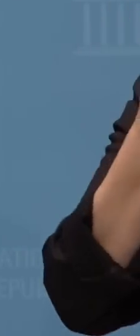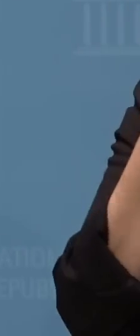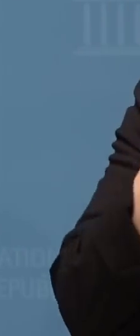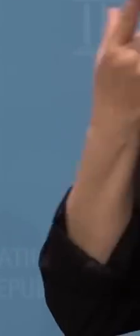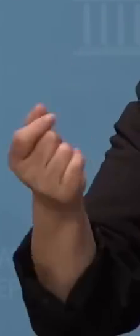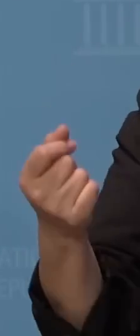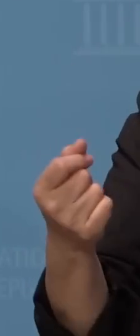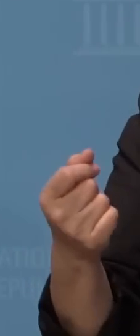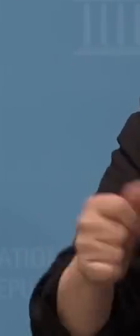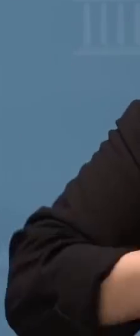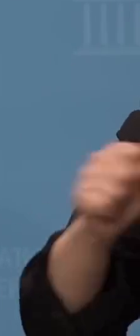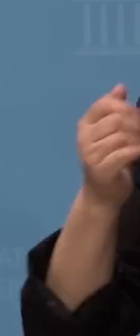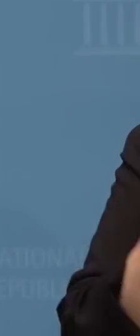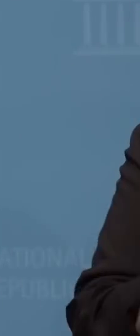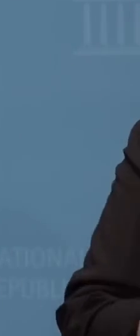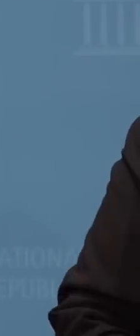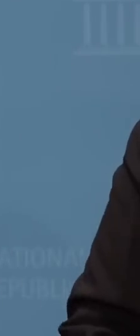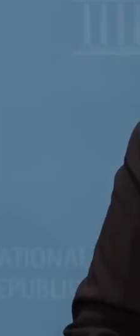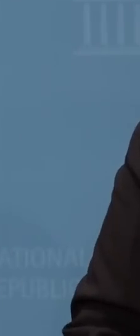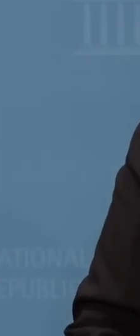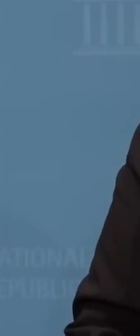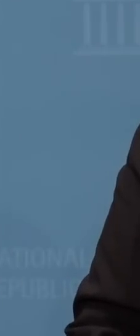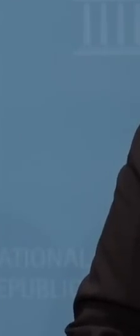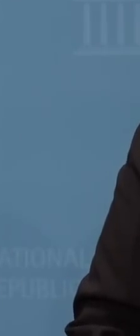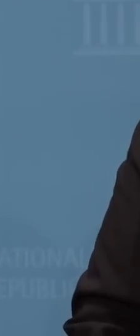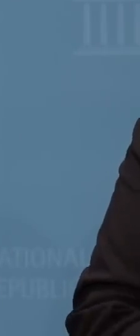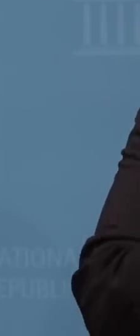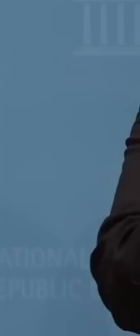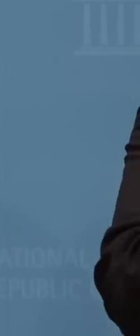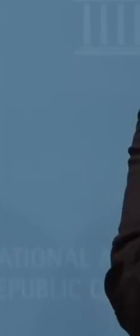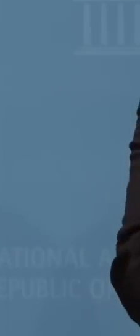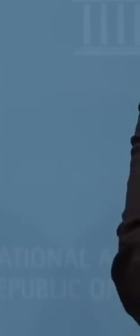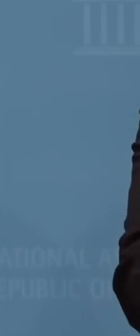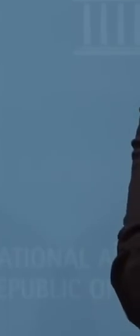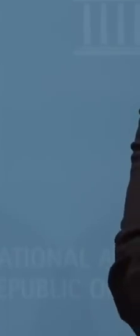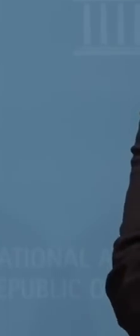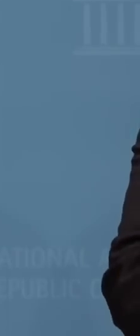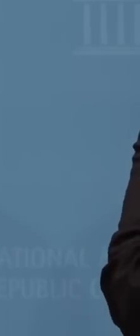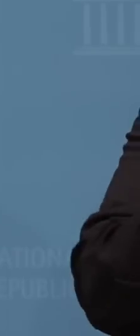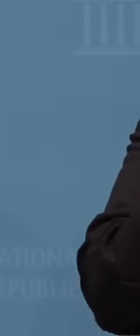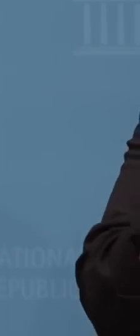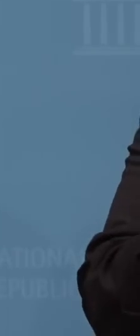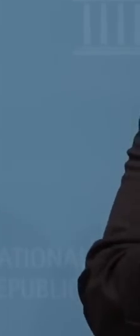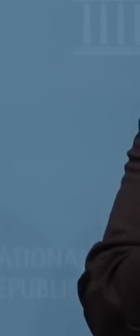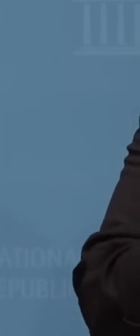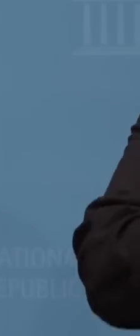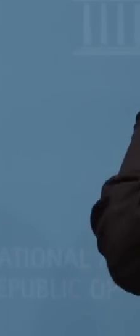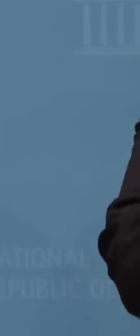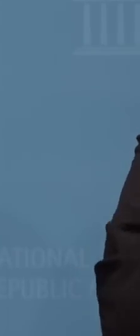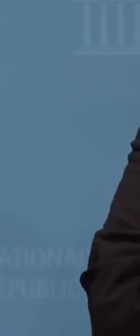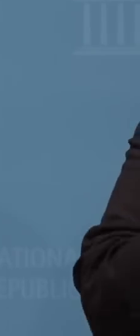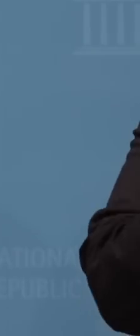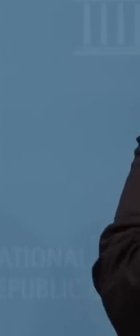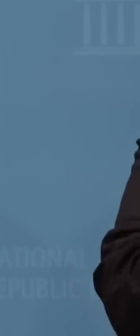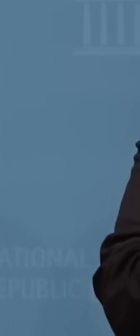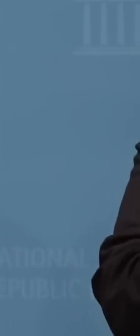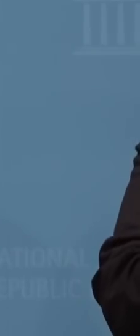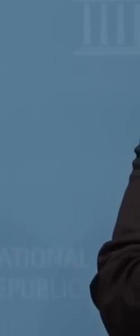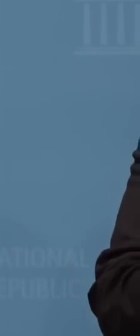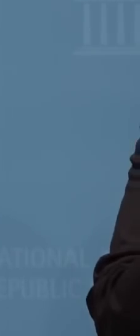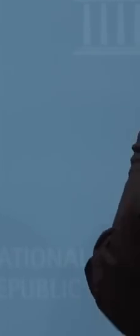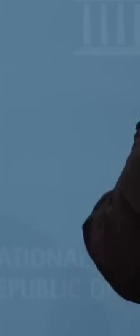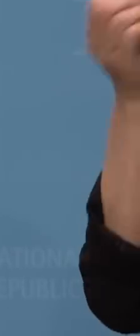여당과의 관계에서는 탄핵이 충분히 거론될 수 있을 정도로 정당 민주주의라는 헌법적 가치를 유린했습니다.